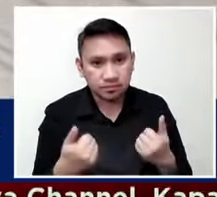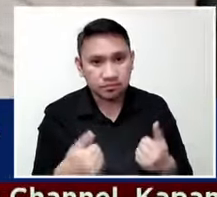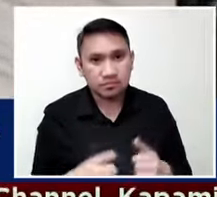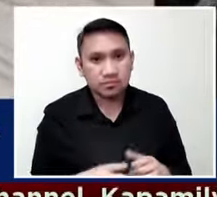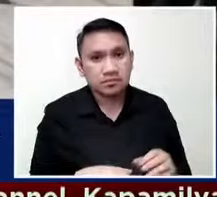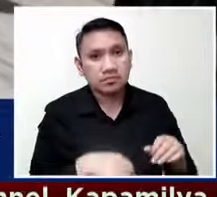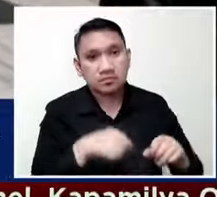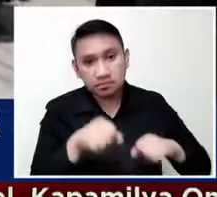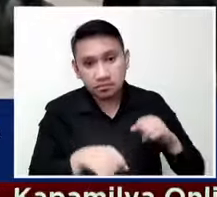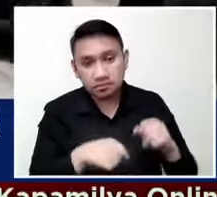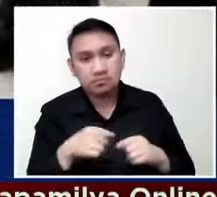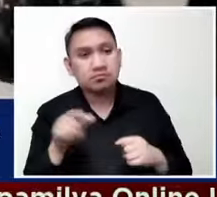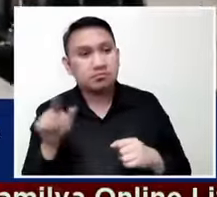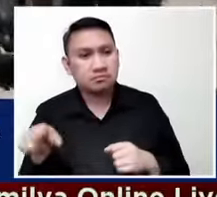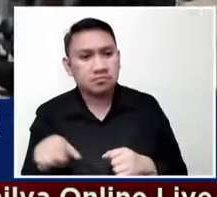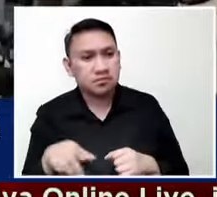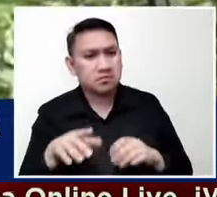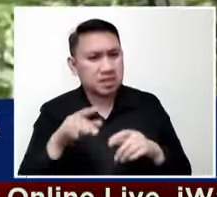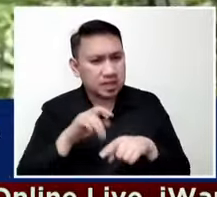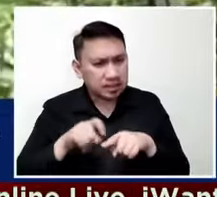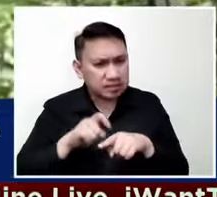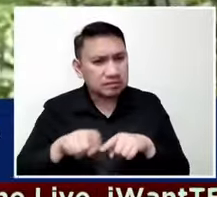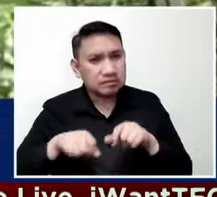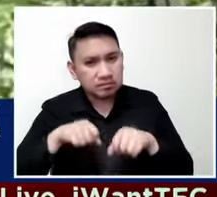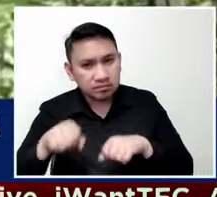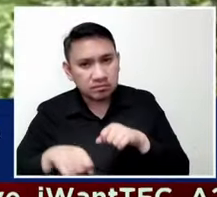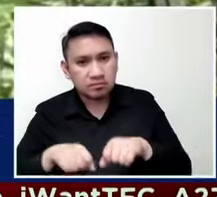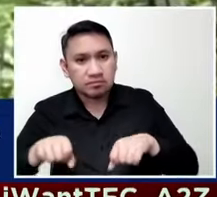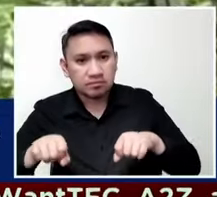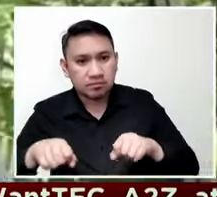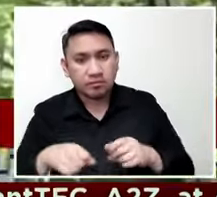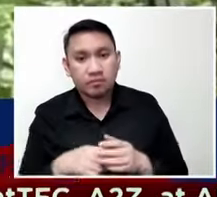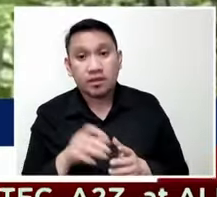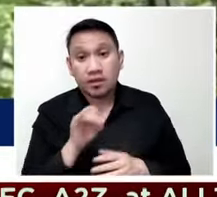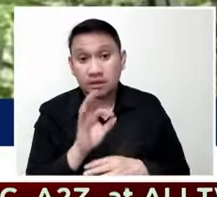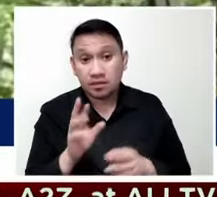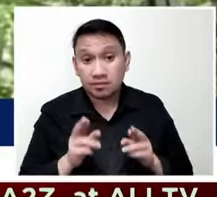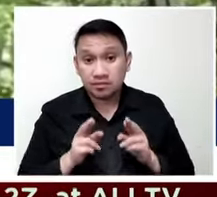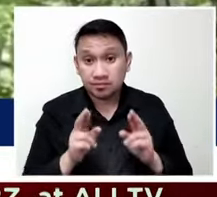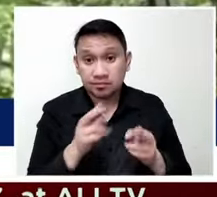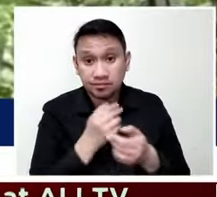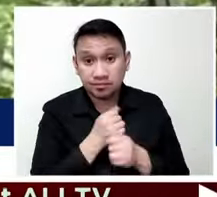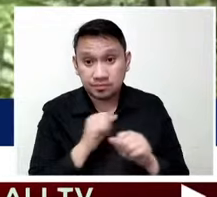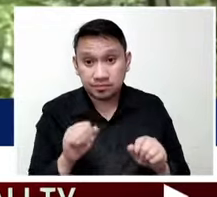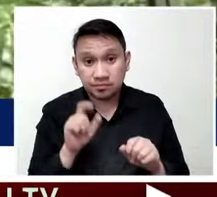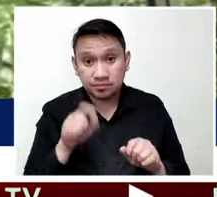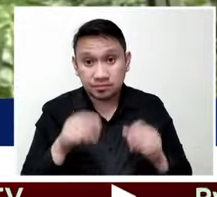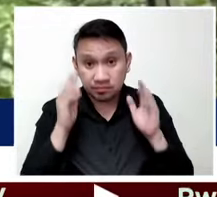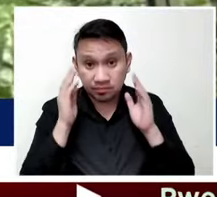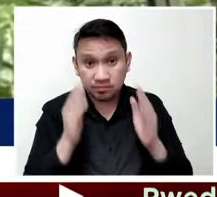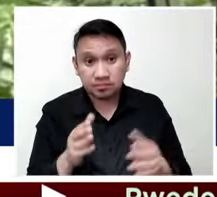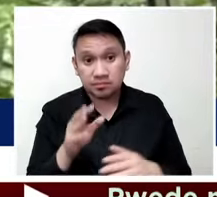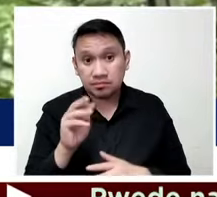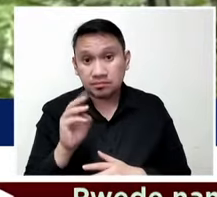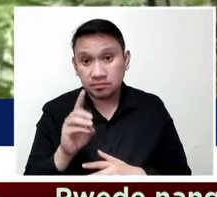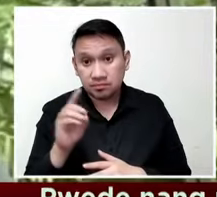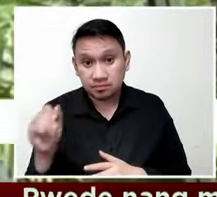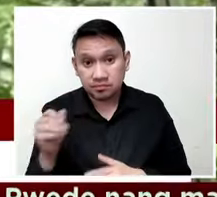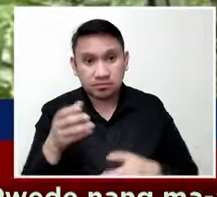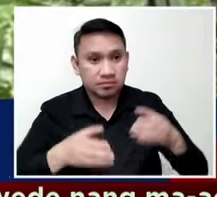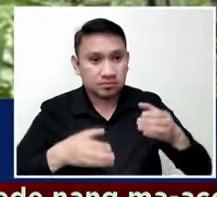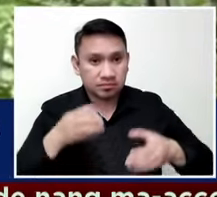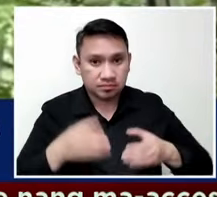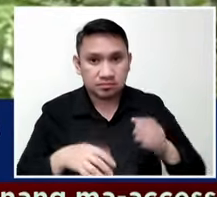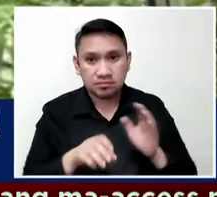e-trike, e-bike at e-scooter. So kung road safety yung pag-uusapan natin, dapat mas pinagtutunan ng pansin ng MMDA yung kaso